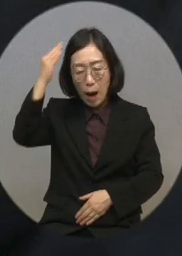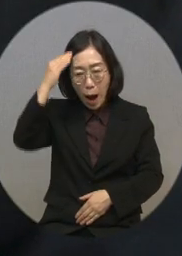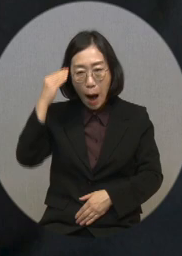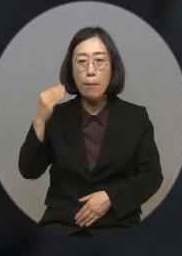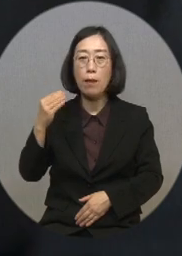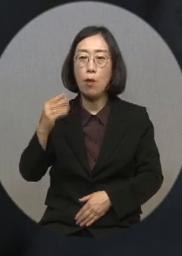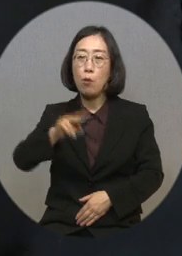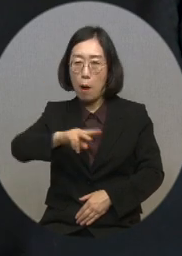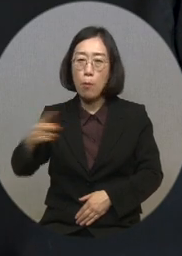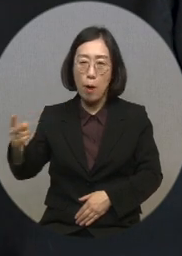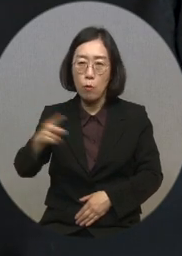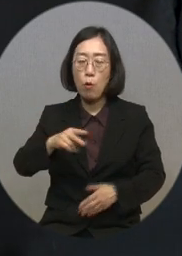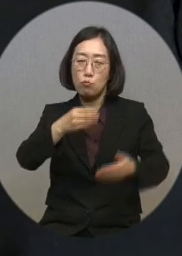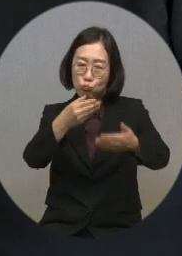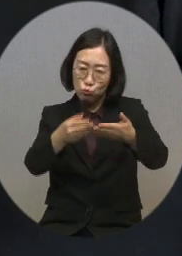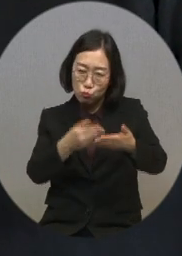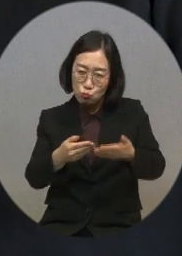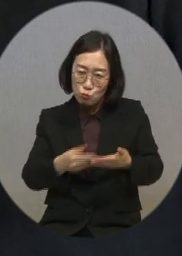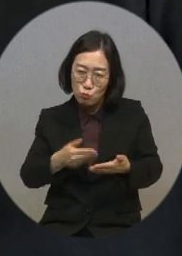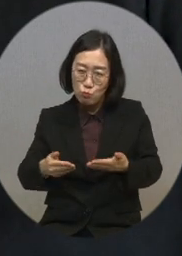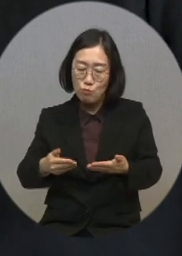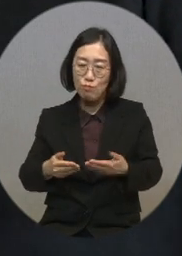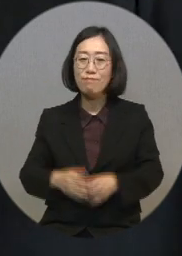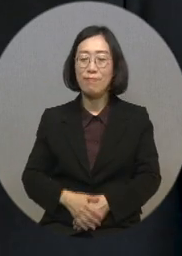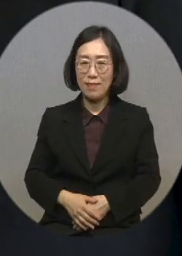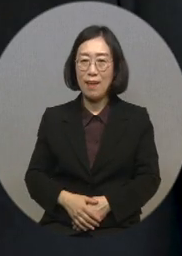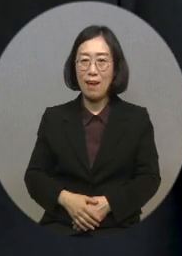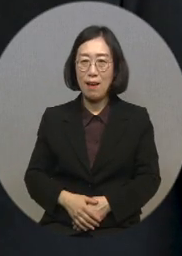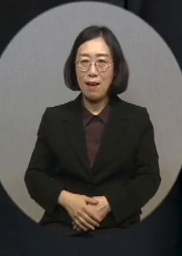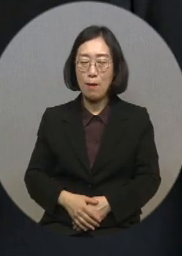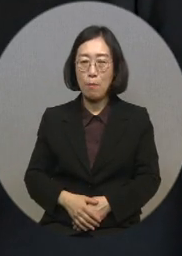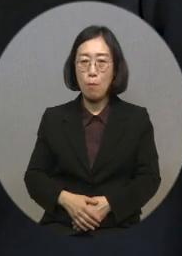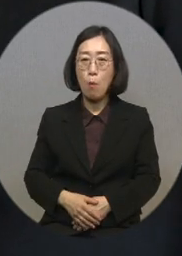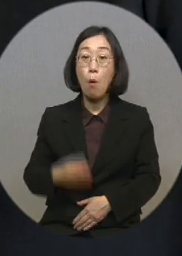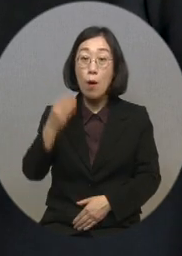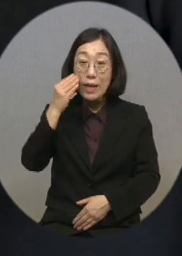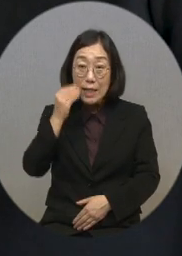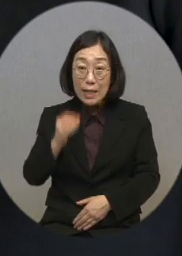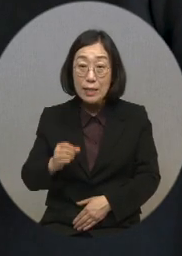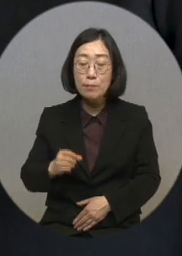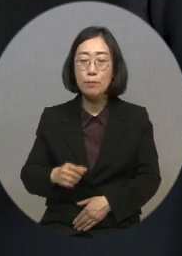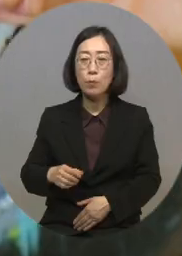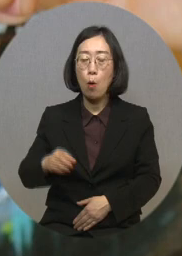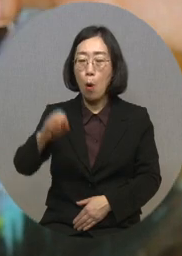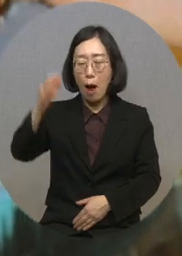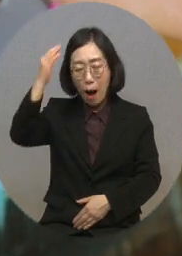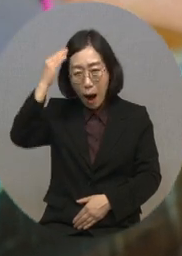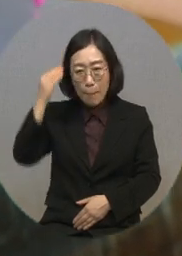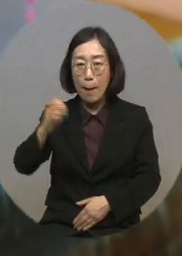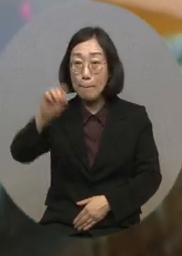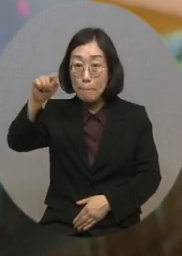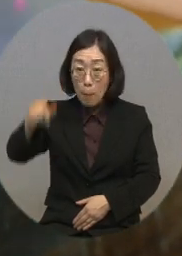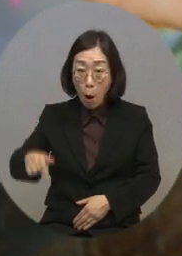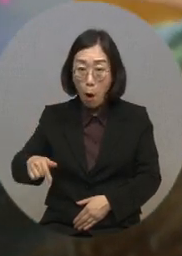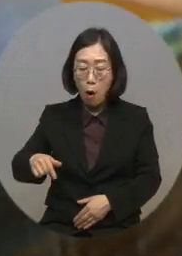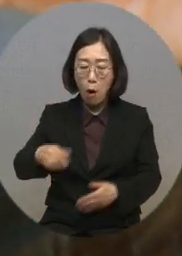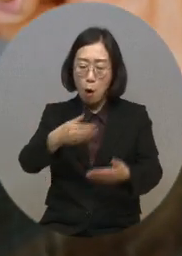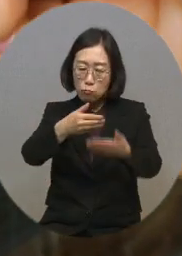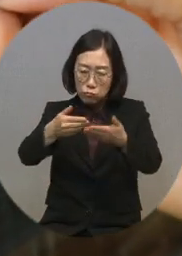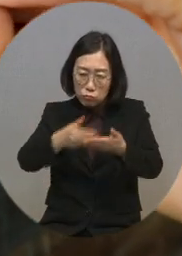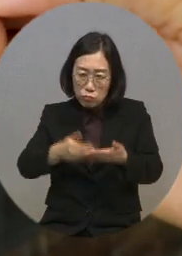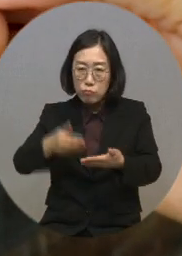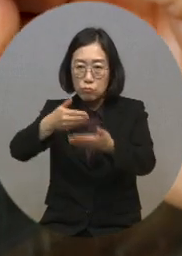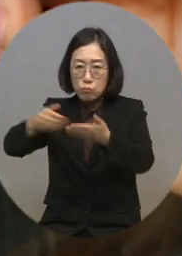퓨전 한국화는 재료에 국한되지 않고 아크릴이나 유화, 그리고 먹을 사용해 그림을 자유롭게